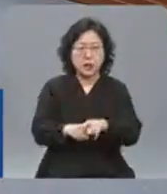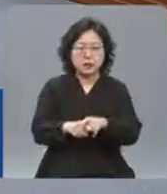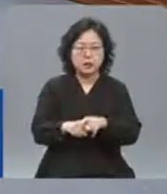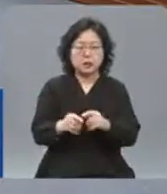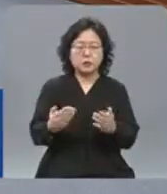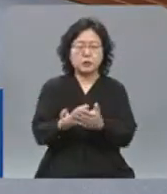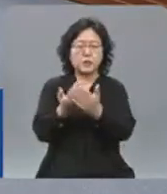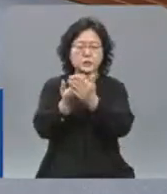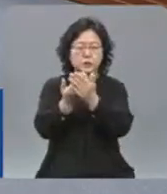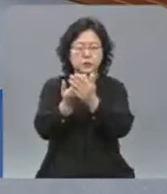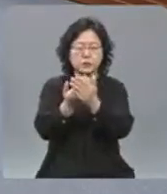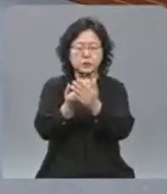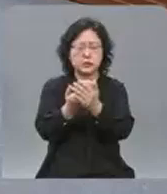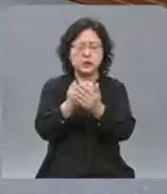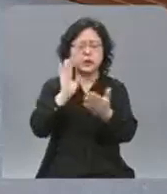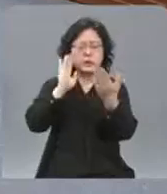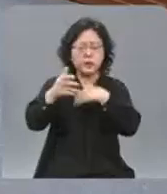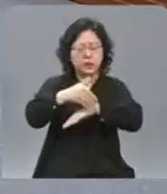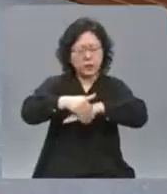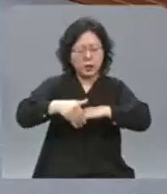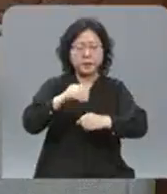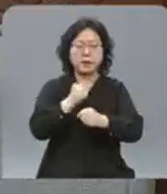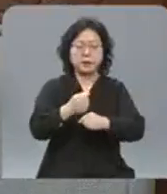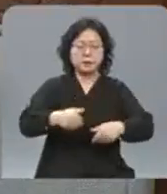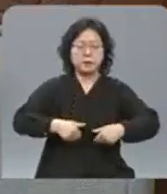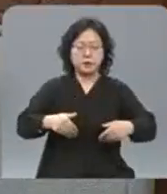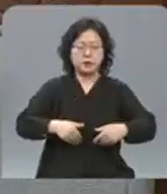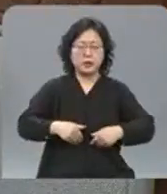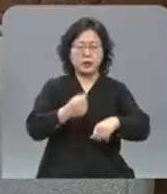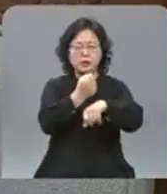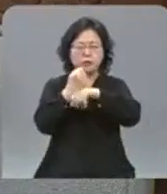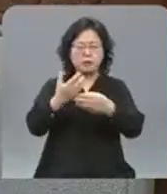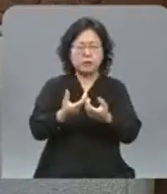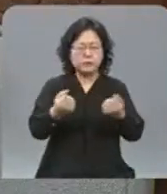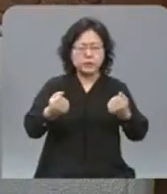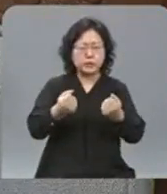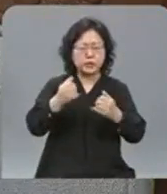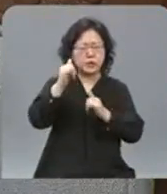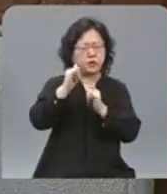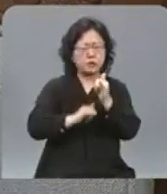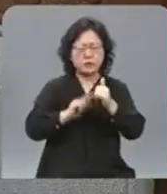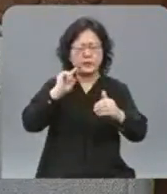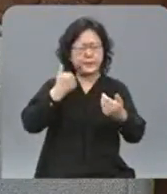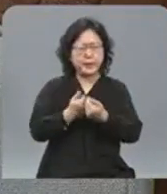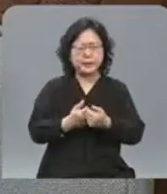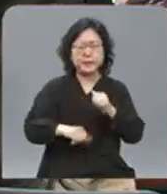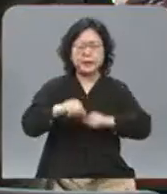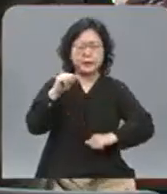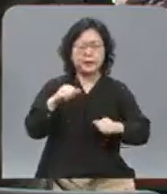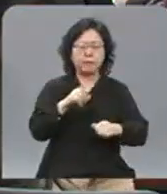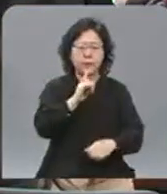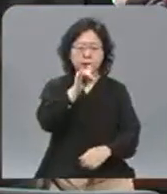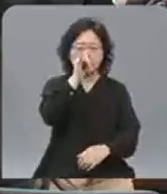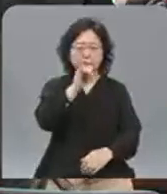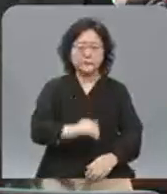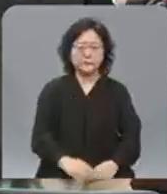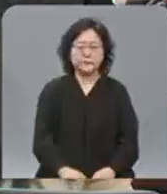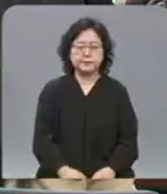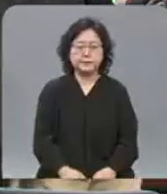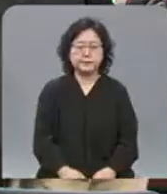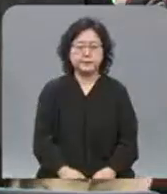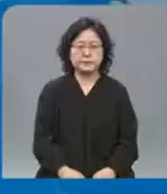통합이라는 큰 틀 안에서 미래 계획을 세워야 한다며 연구원 분리는 역사를 거꾸로 가는 것이라고 강조했습니다.